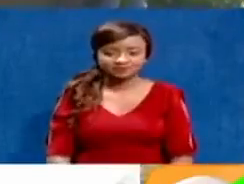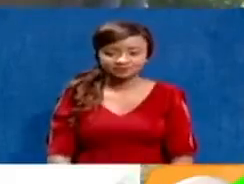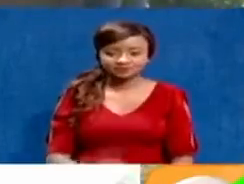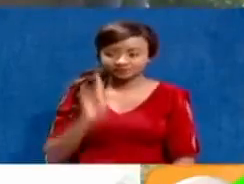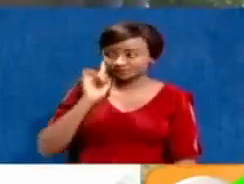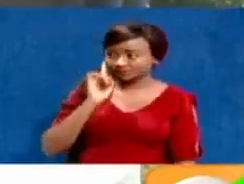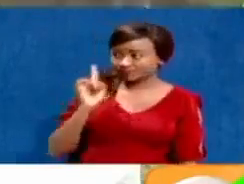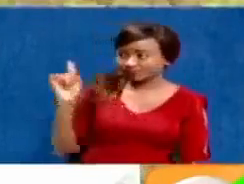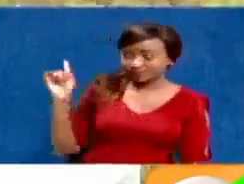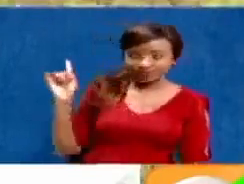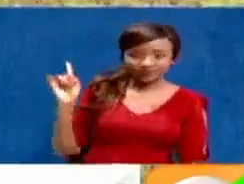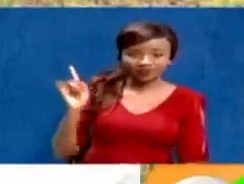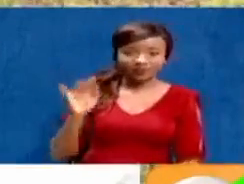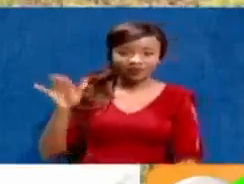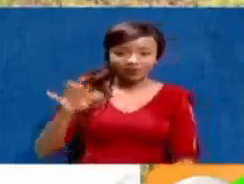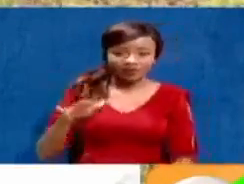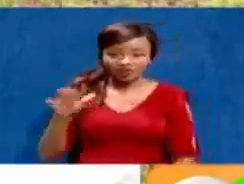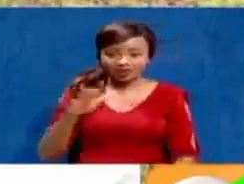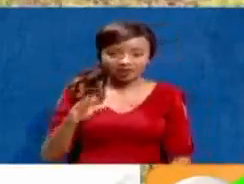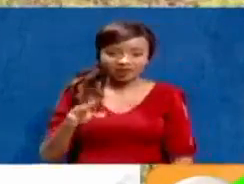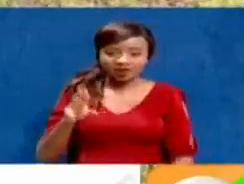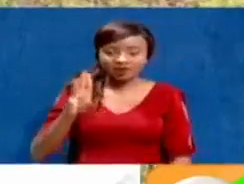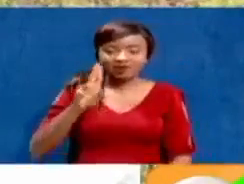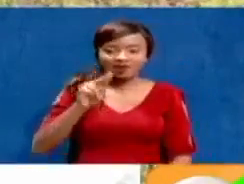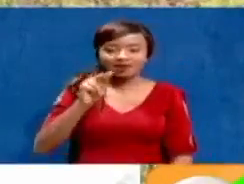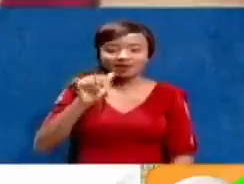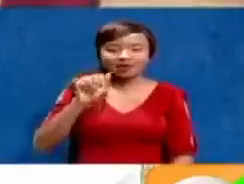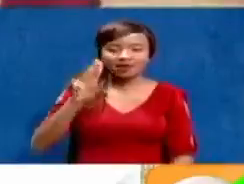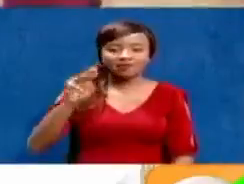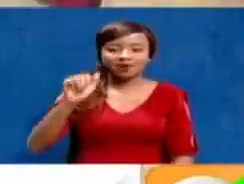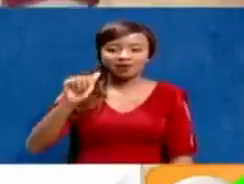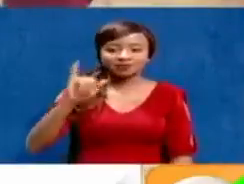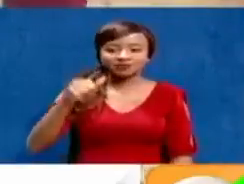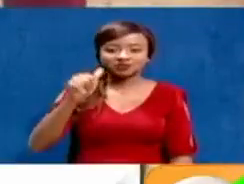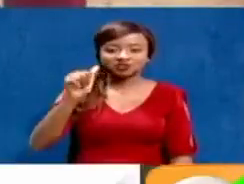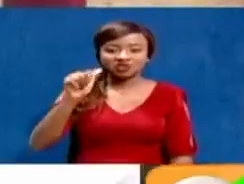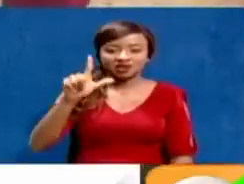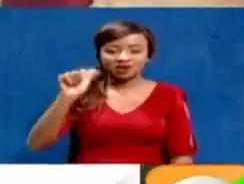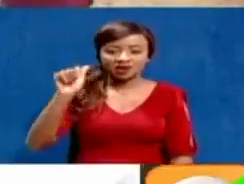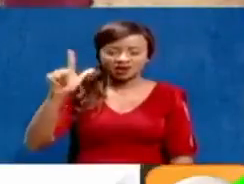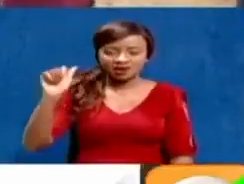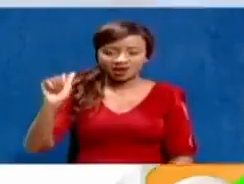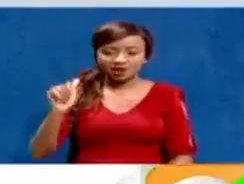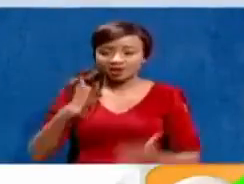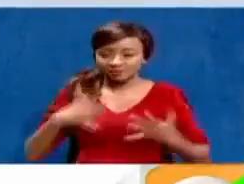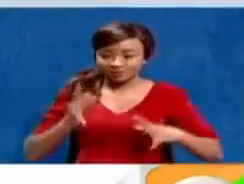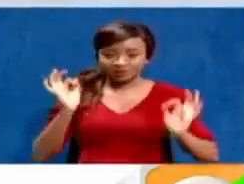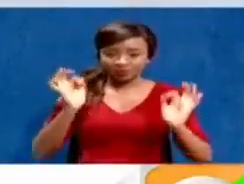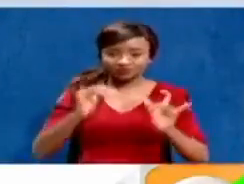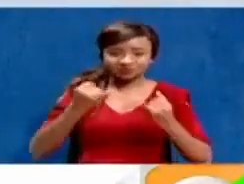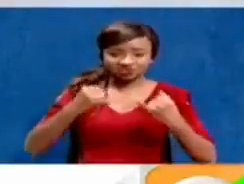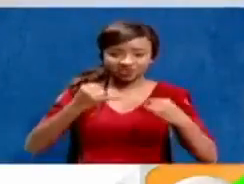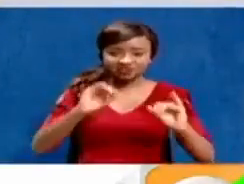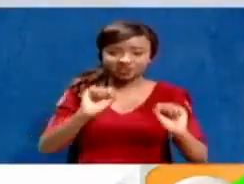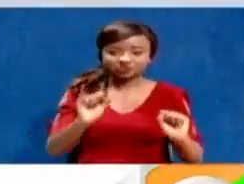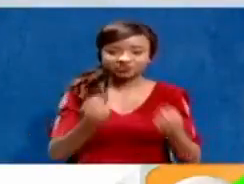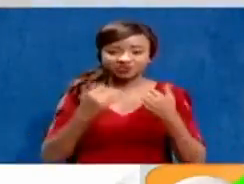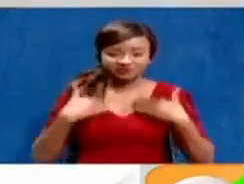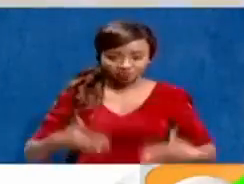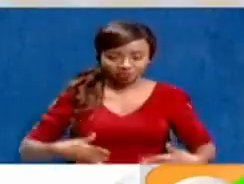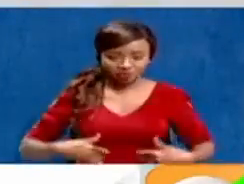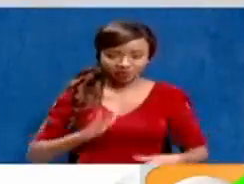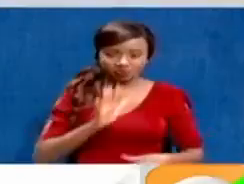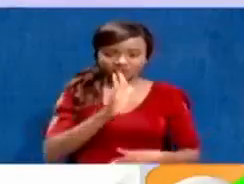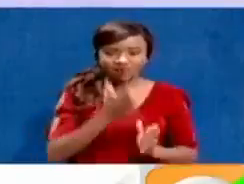Hili ni eneo la Namanjalala. Wakazi wengi wamekongomana hapa kujaribu kuopoa mwili wa mwanaume mmoja aliyezama wakati